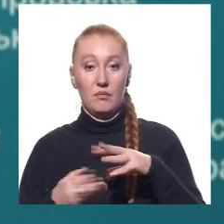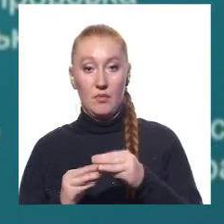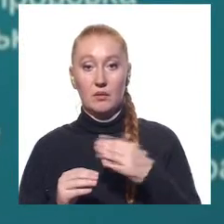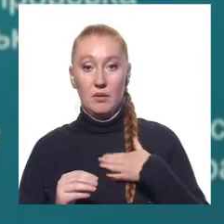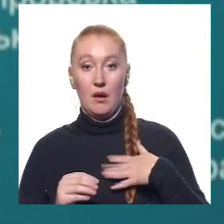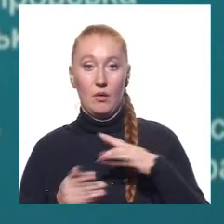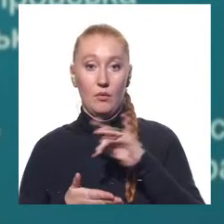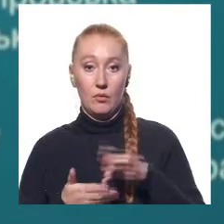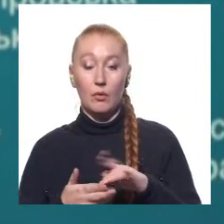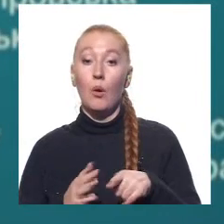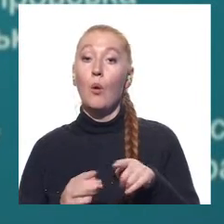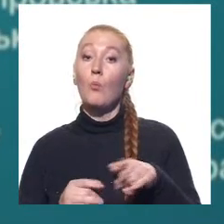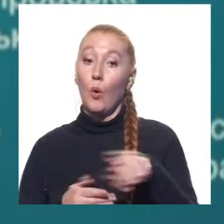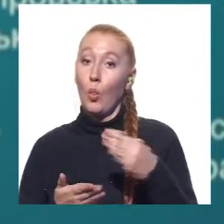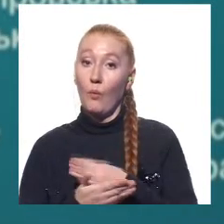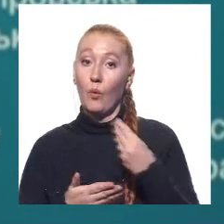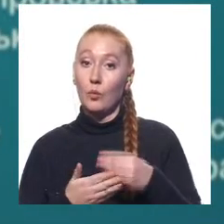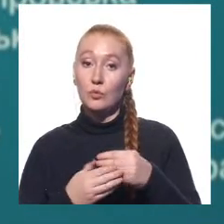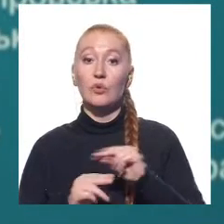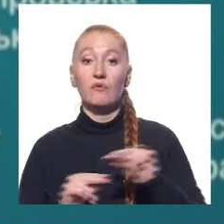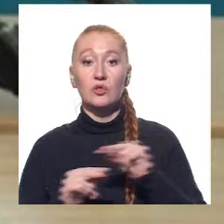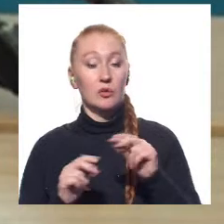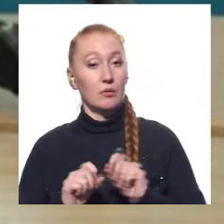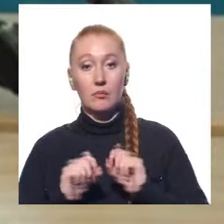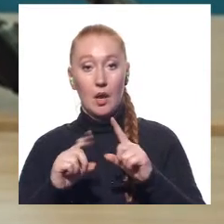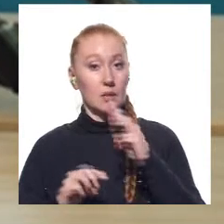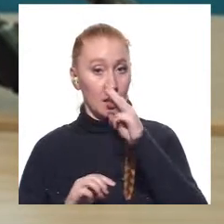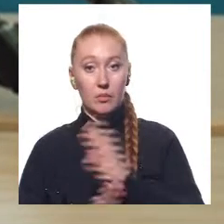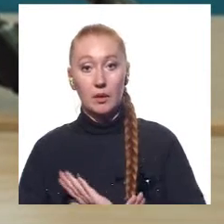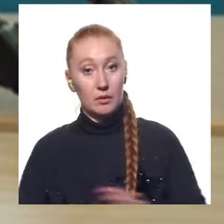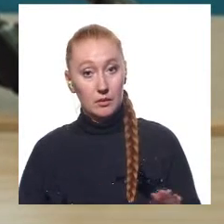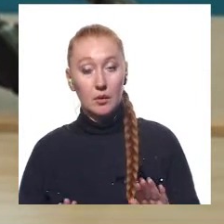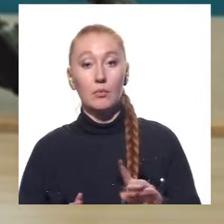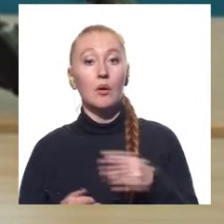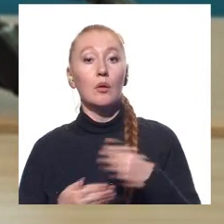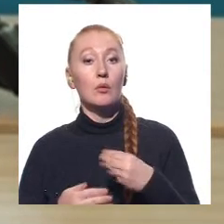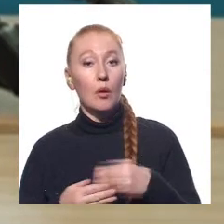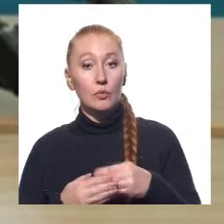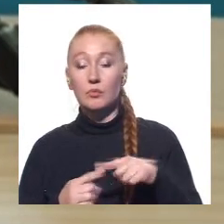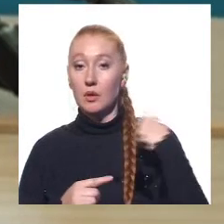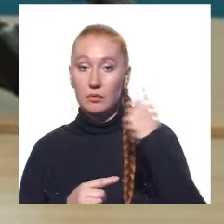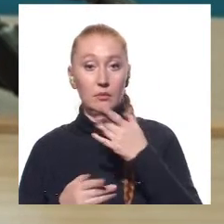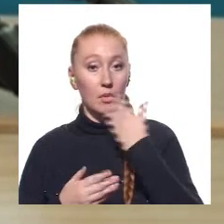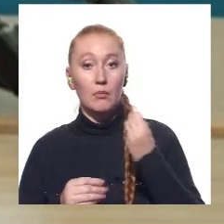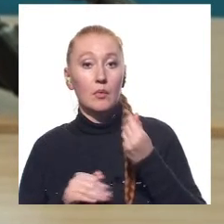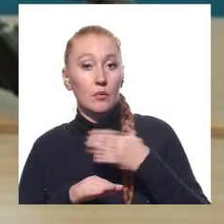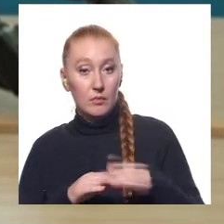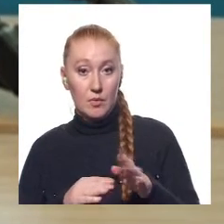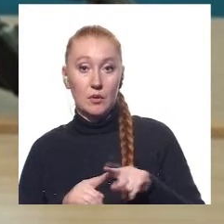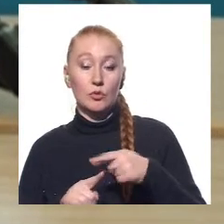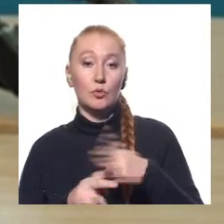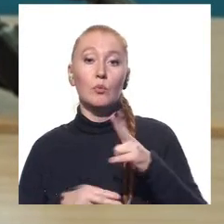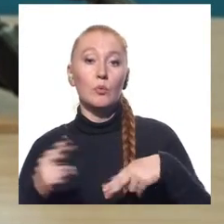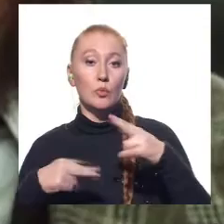міста. Зокрема, згідно з новим бюджетом, вчителям можуть не підняти зарплату. У кошторисі на наступний рік немає субвенцій, які